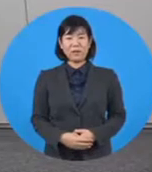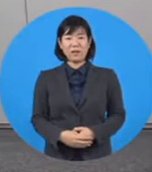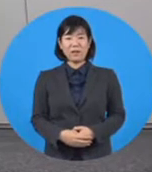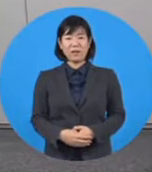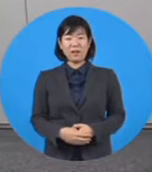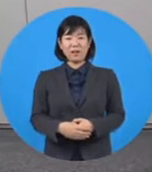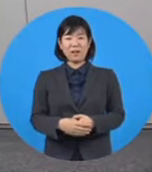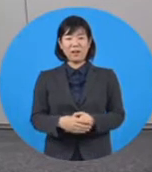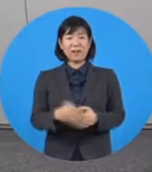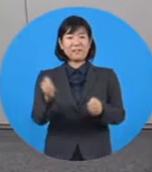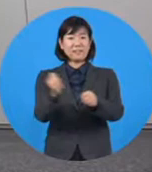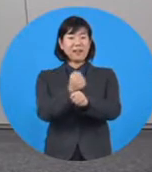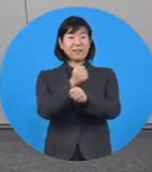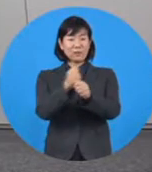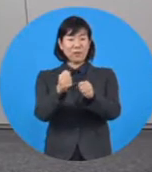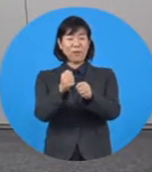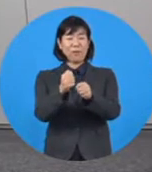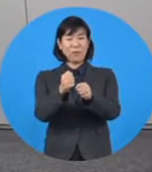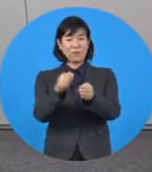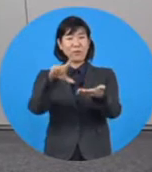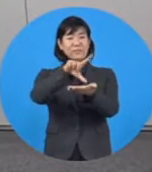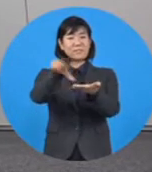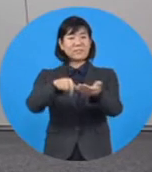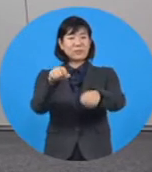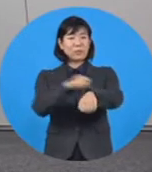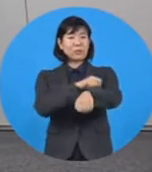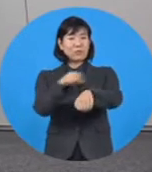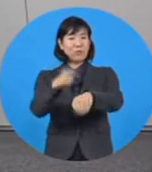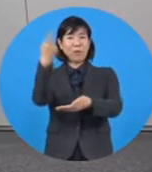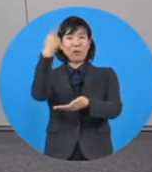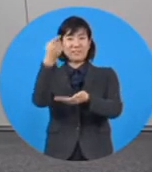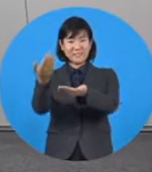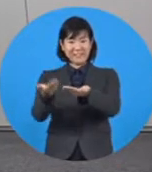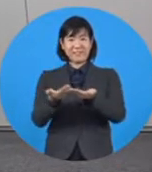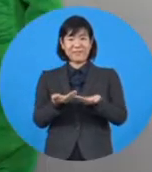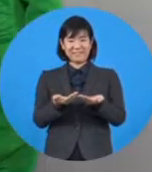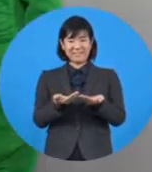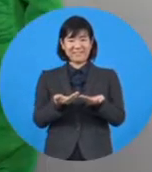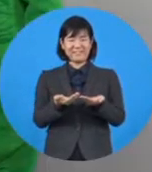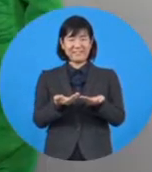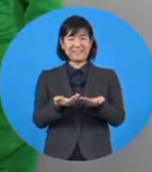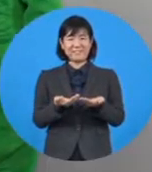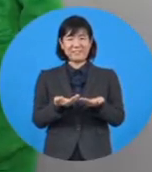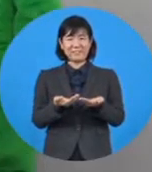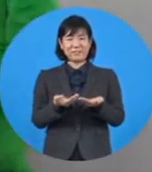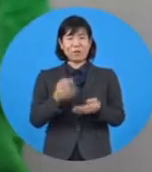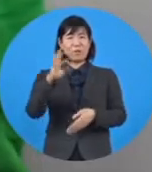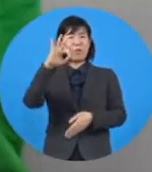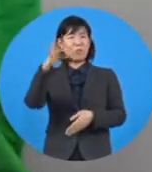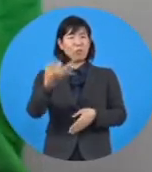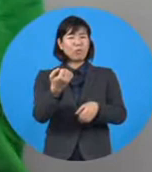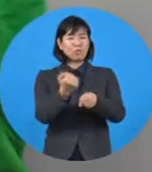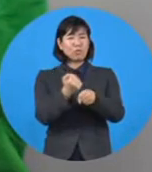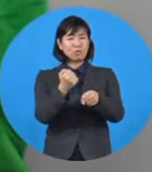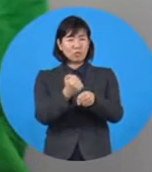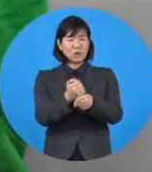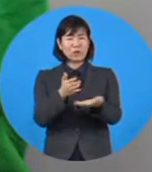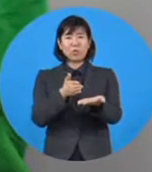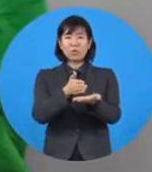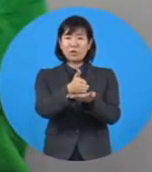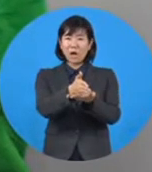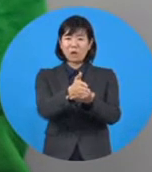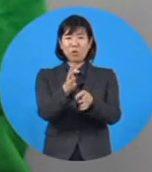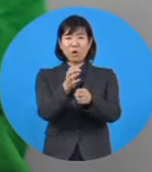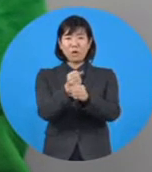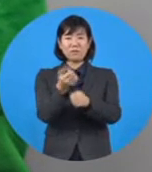ここで板橋の産業の地域の特色を教えてもらいました。 板橋のものづくりはいつ頃